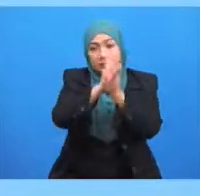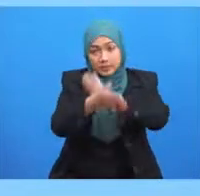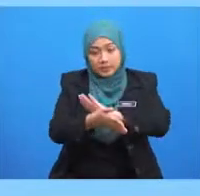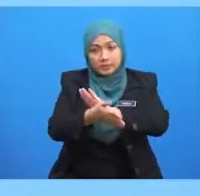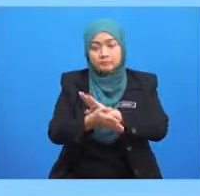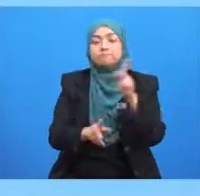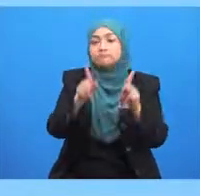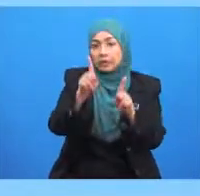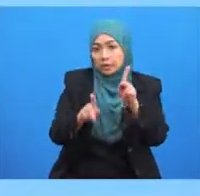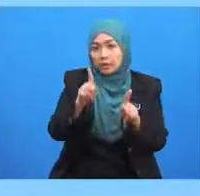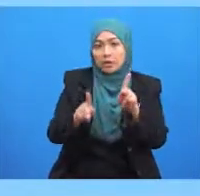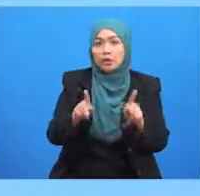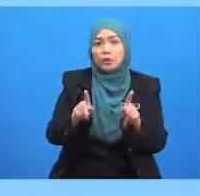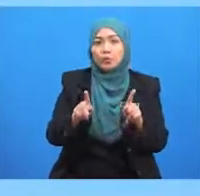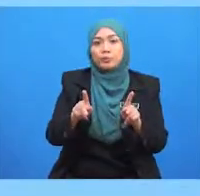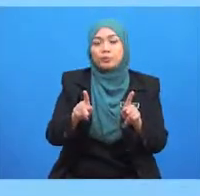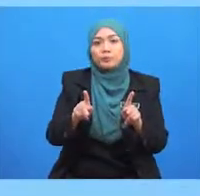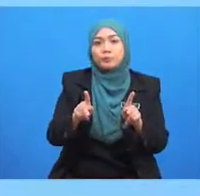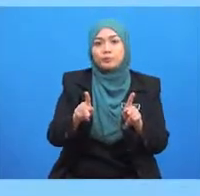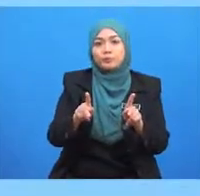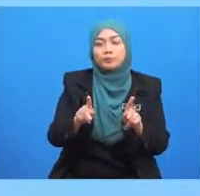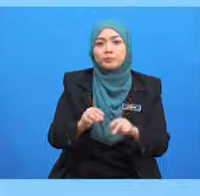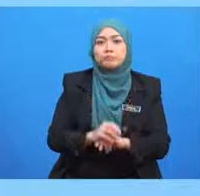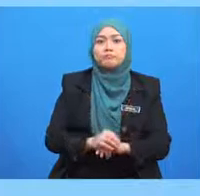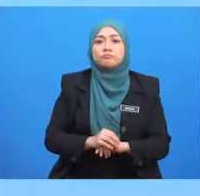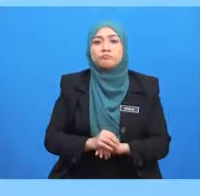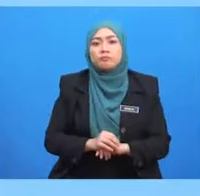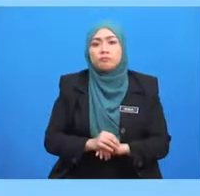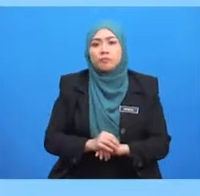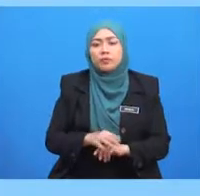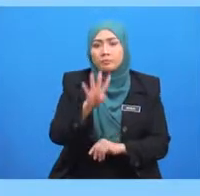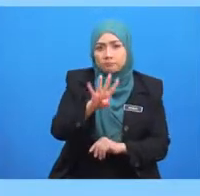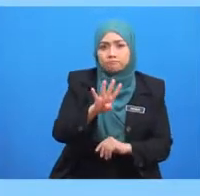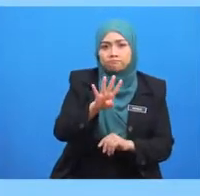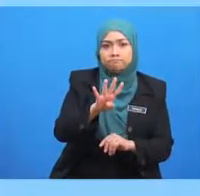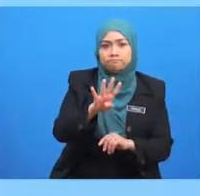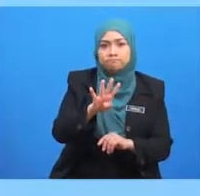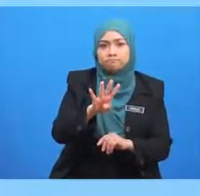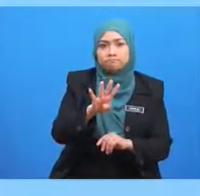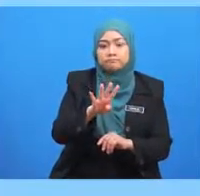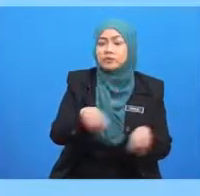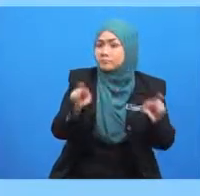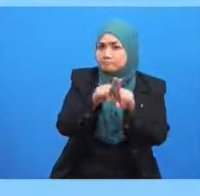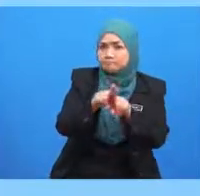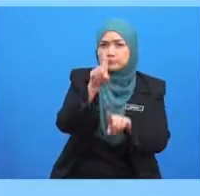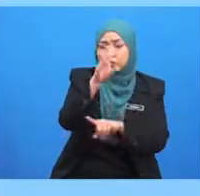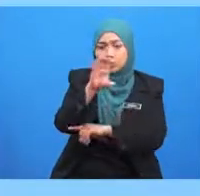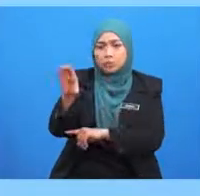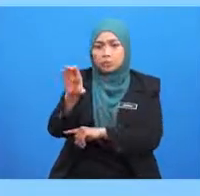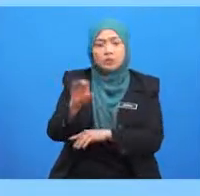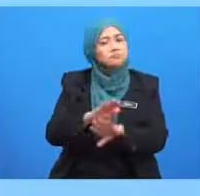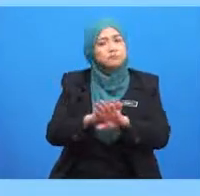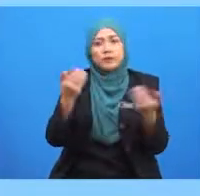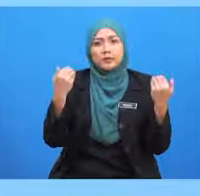jika I = 103d berlaku peningkatan atau